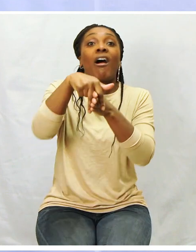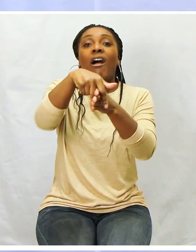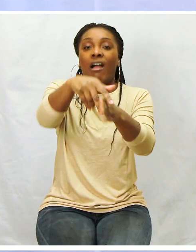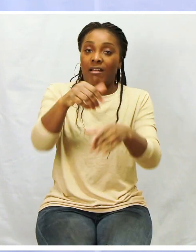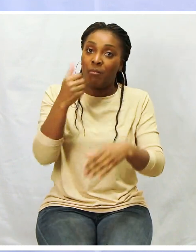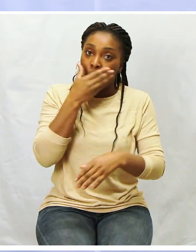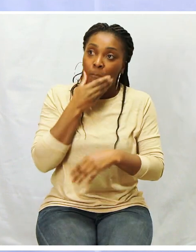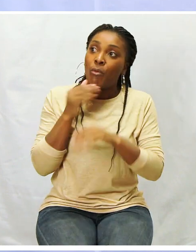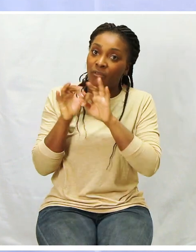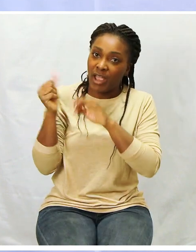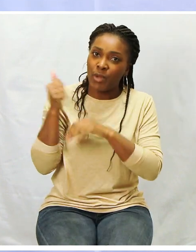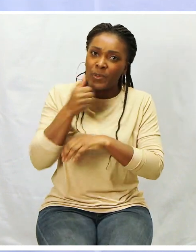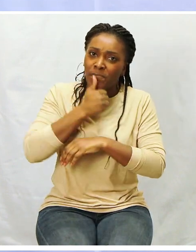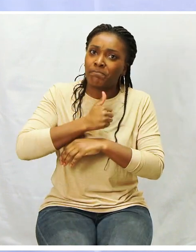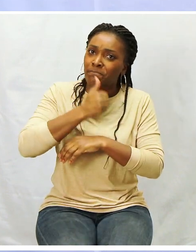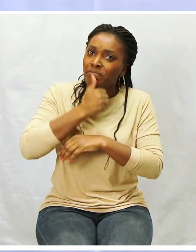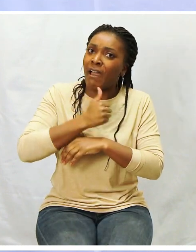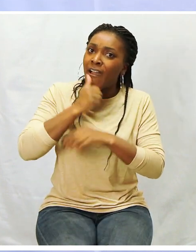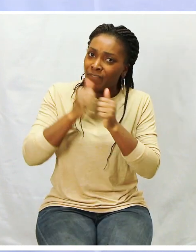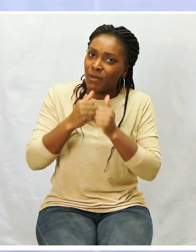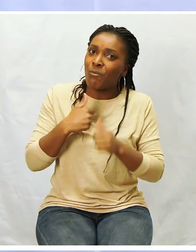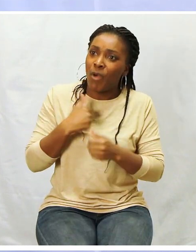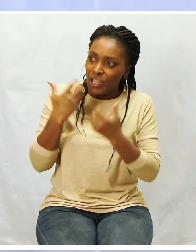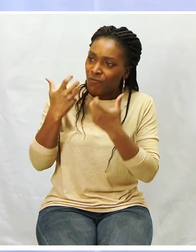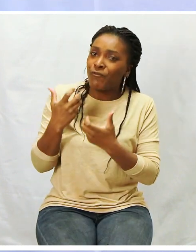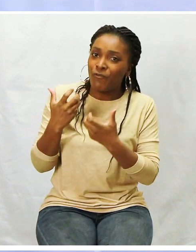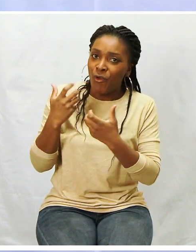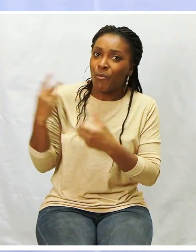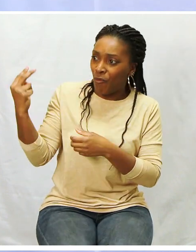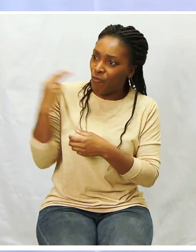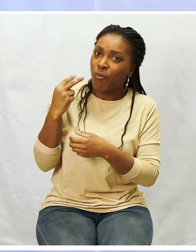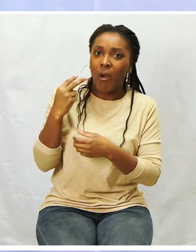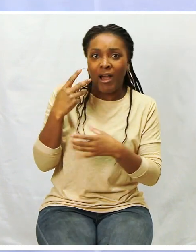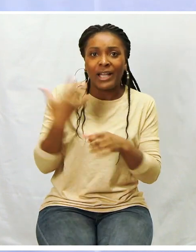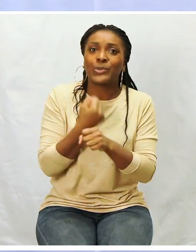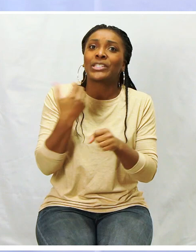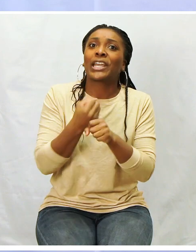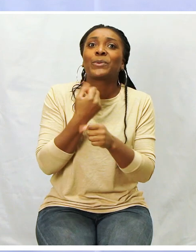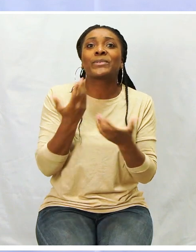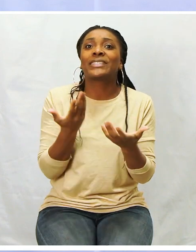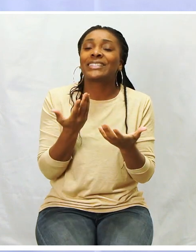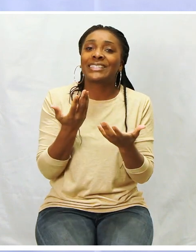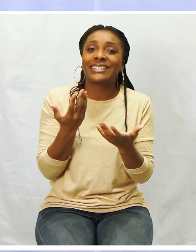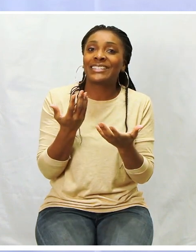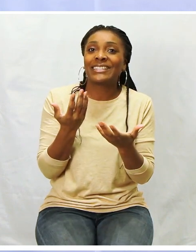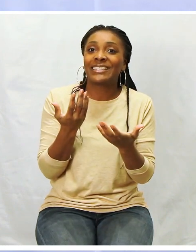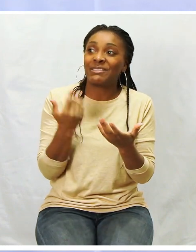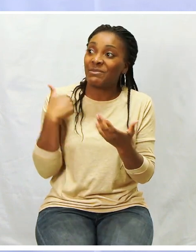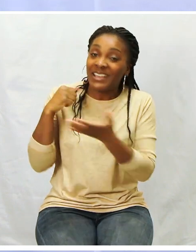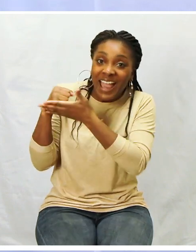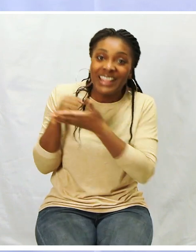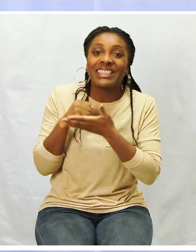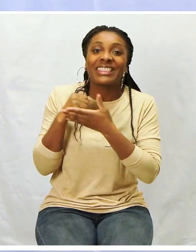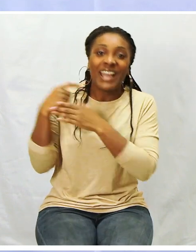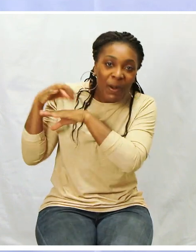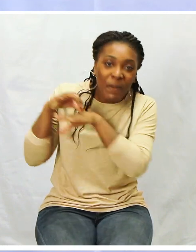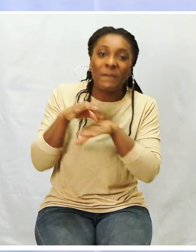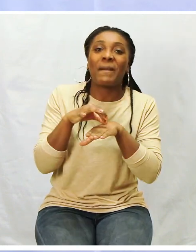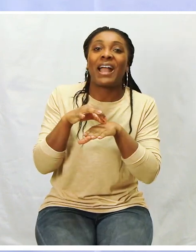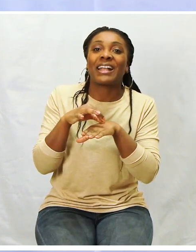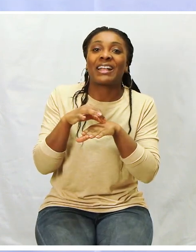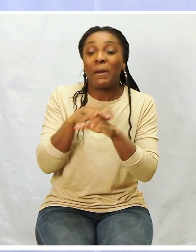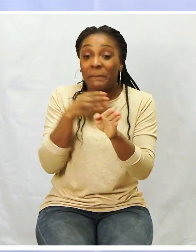temps, il était persévérant de dire je veux que mon petit beau-frère là, il puisse réussir à faire du vélo tout